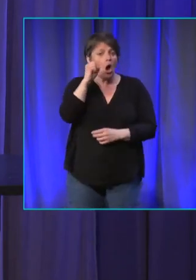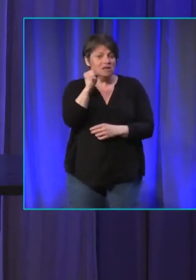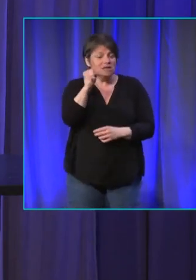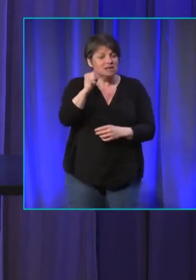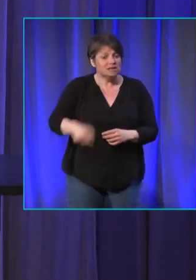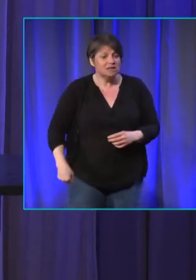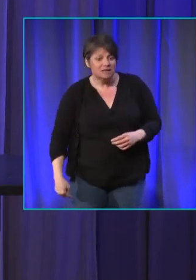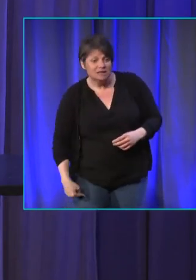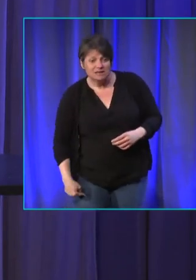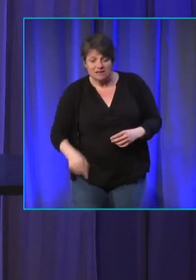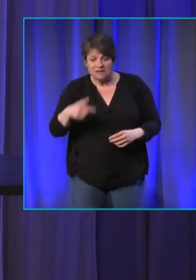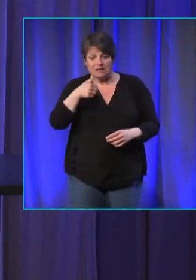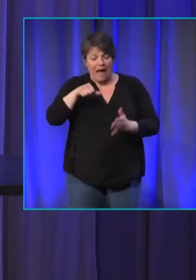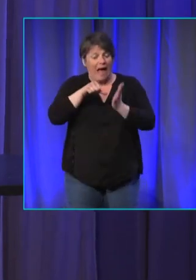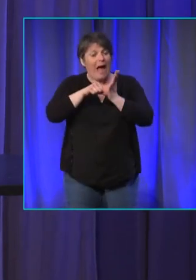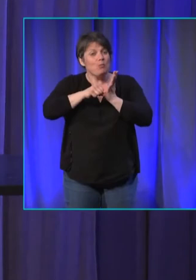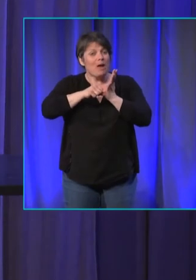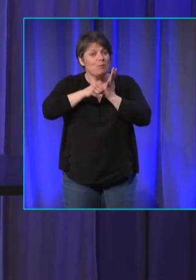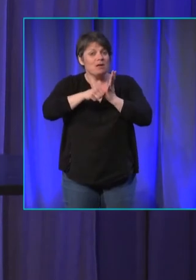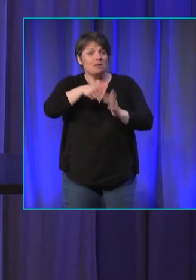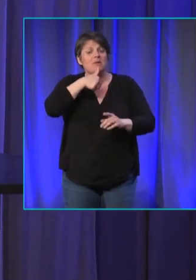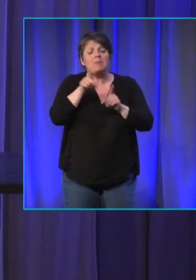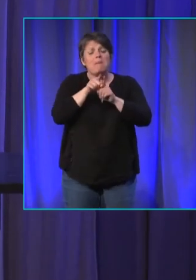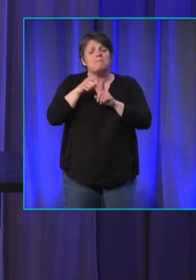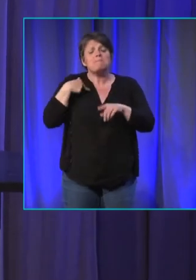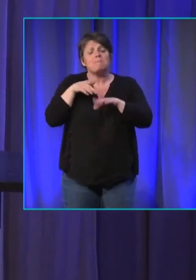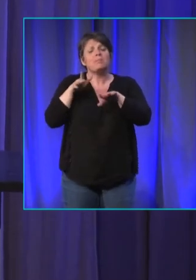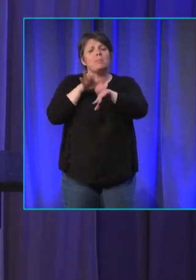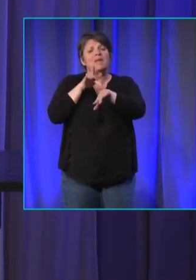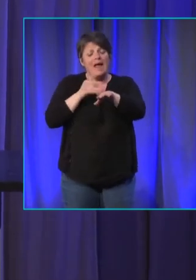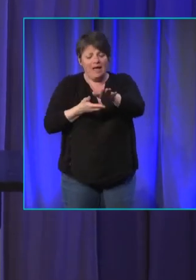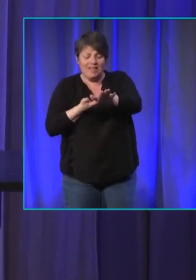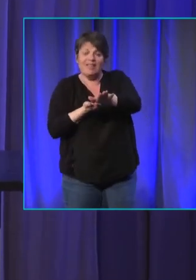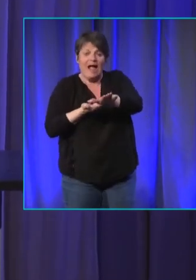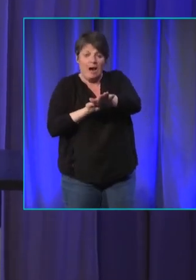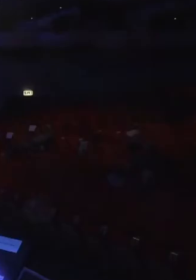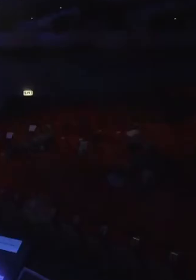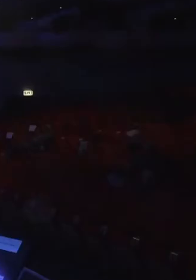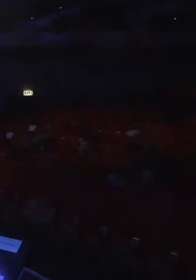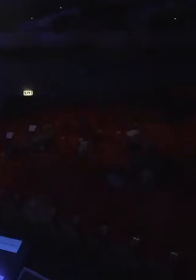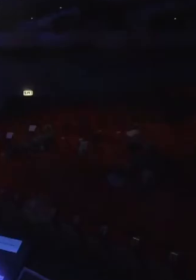chose au niveau du talon. Vous avez la maladie de Sévère aussi. Donc tout ça,